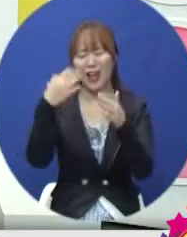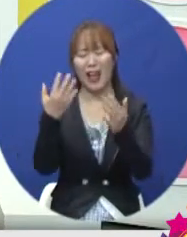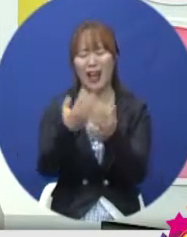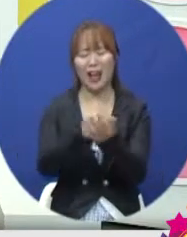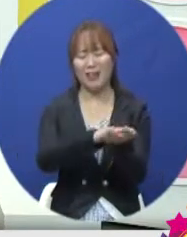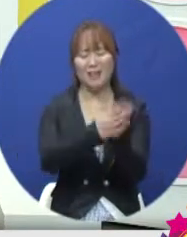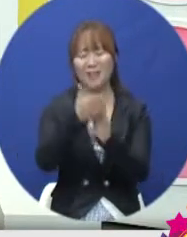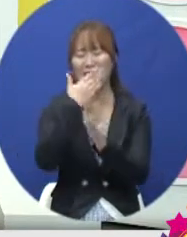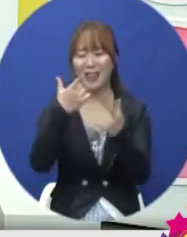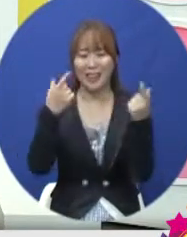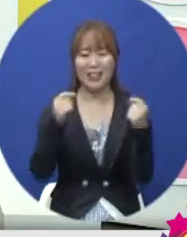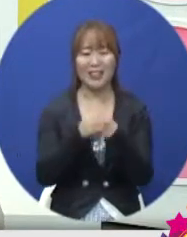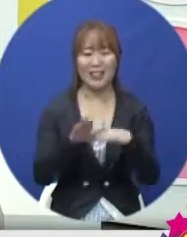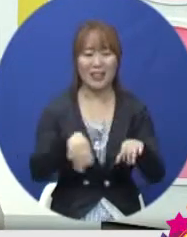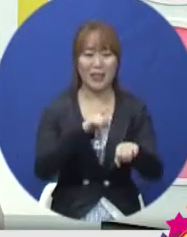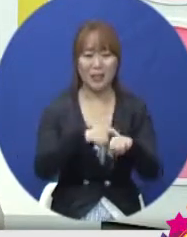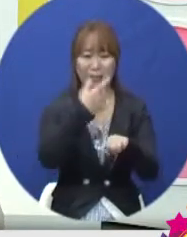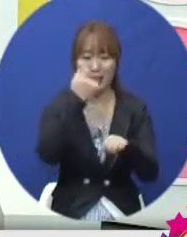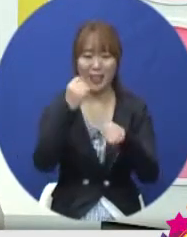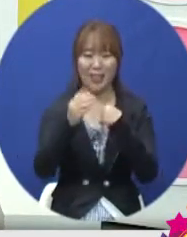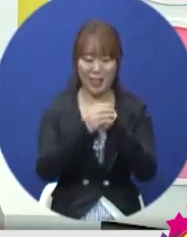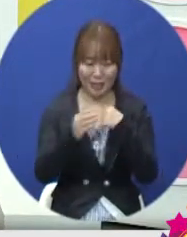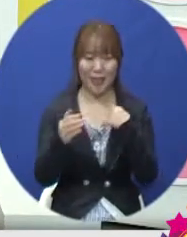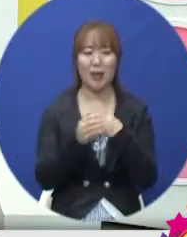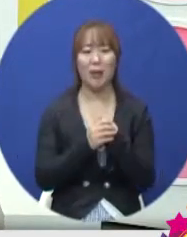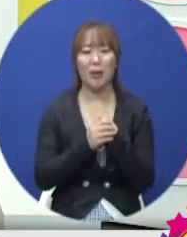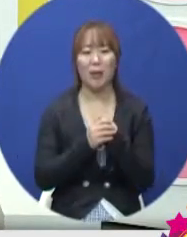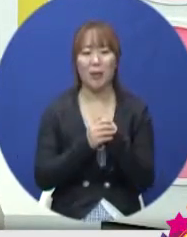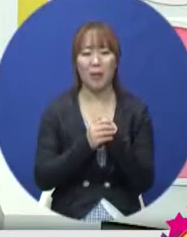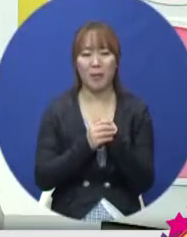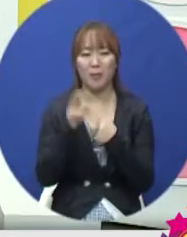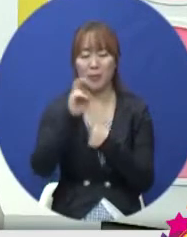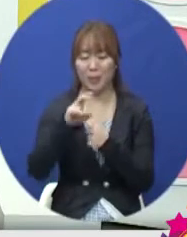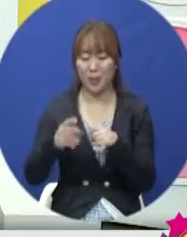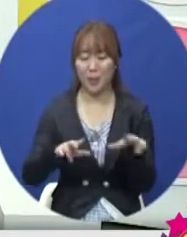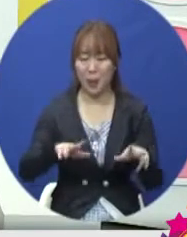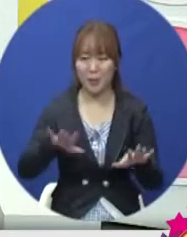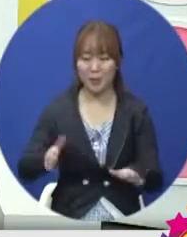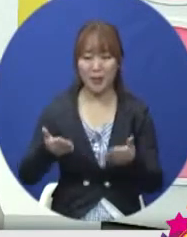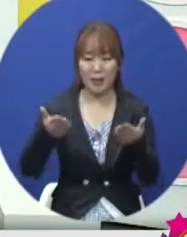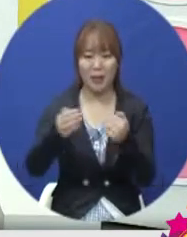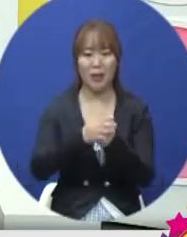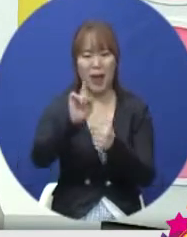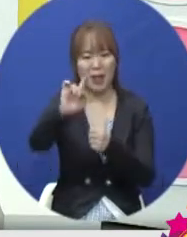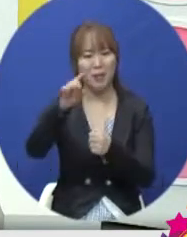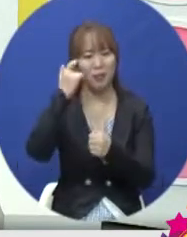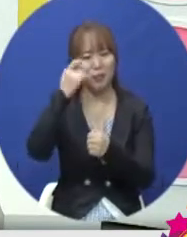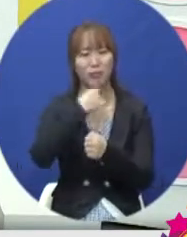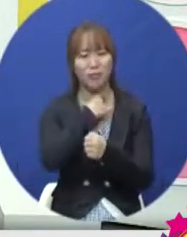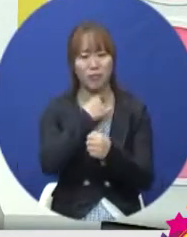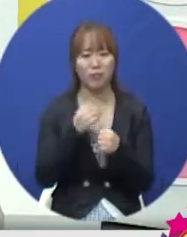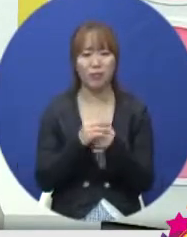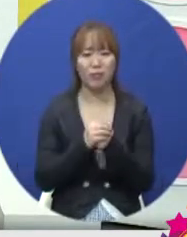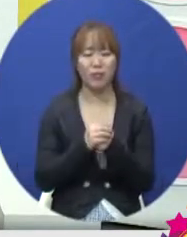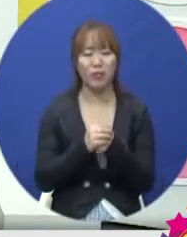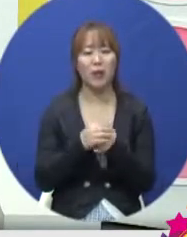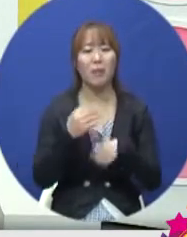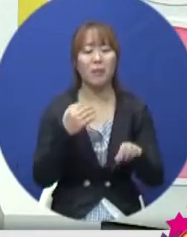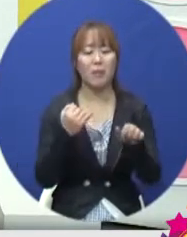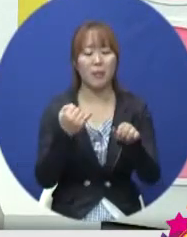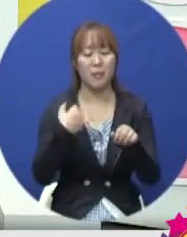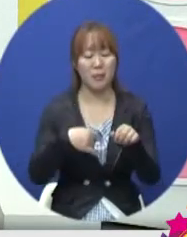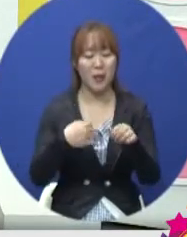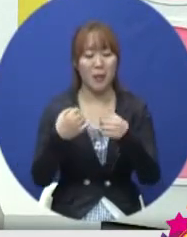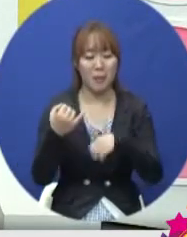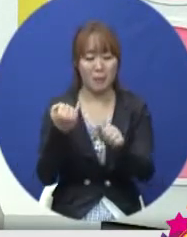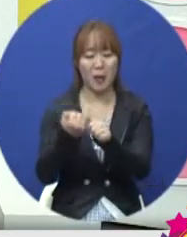네. 자, 그러면 저희가 시간이 얼마 없어서요. 음악 네. 바로 드리도록 하겠습니다. 네, 요거 네. 한 번만 여쭤보면 네. 안 돼요? 네, 시간 해보세요. 없지만. 며느님께